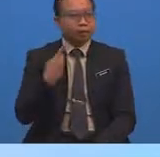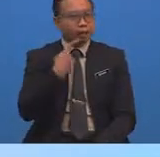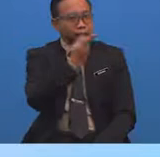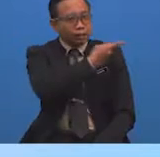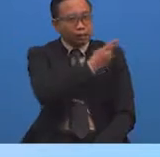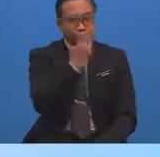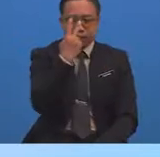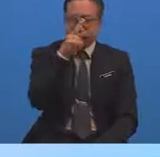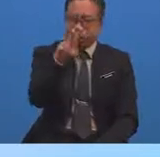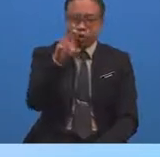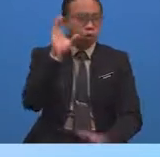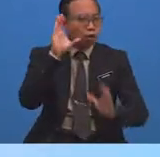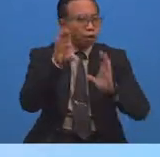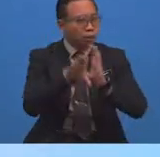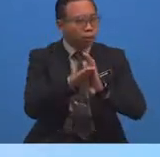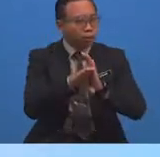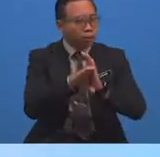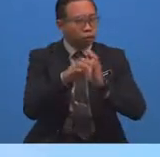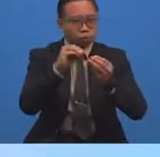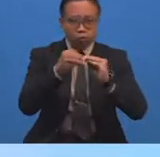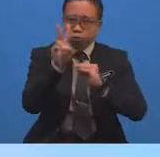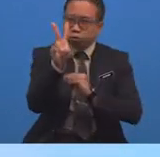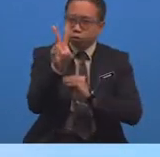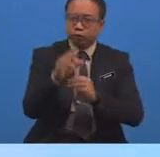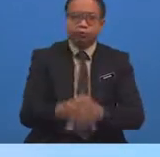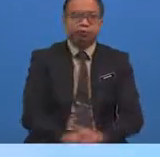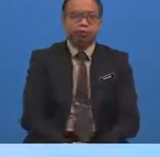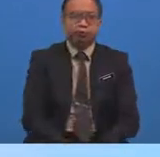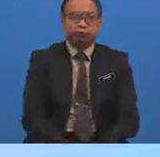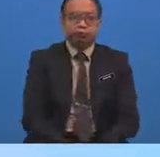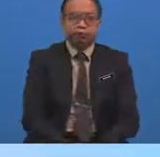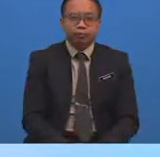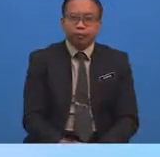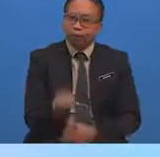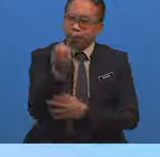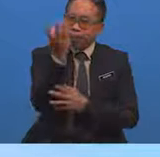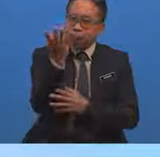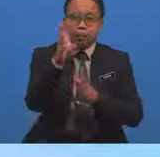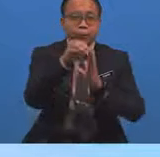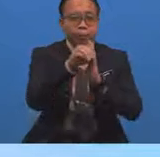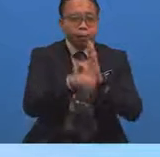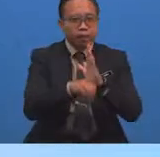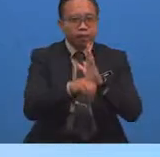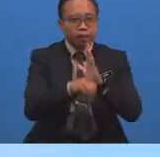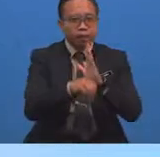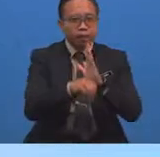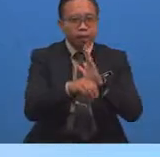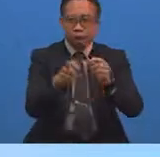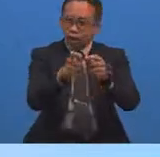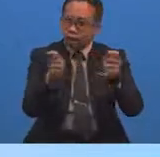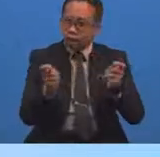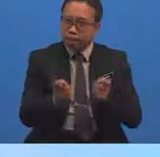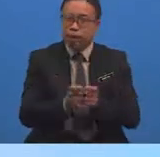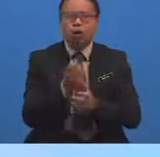perhatikan gambar yang kedua bulan berapa menitkah di kawasan yang